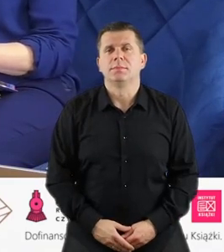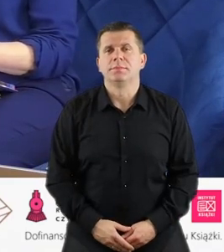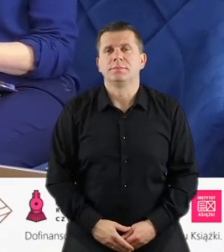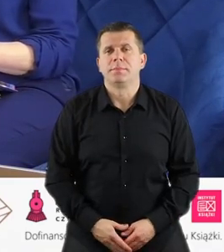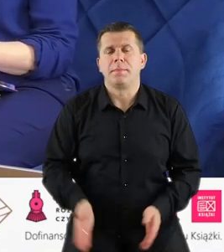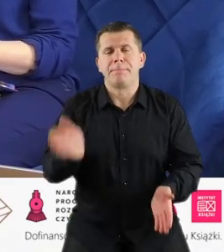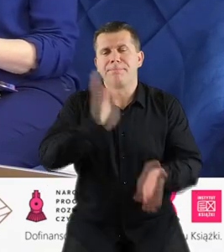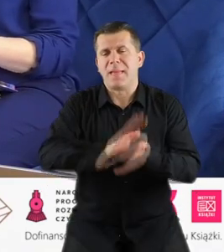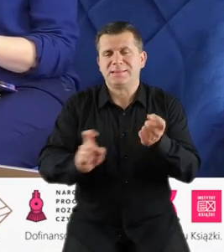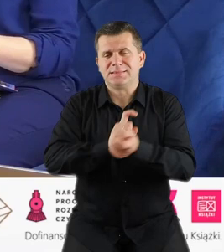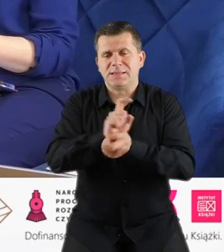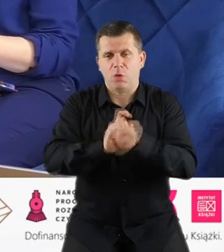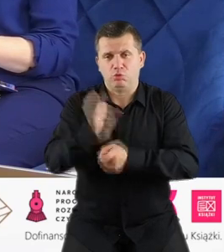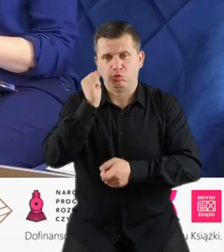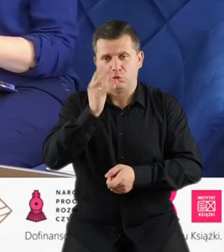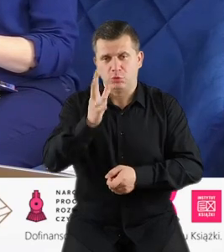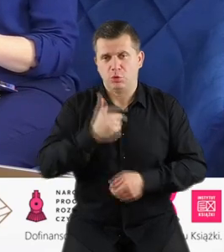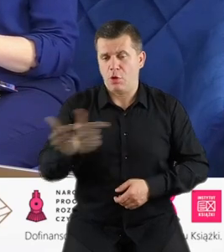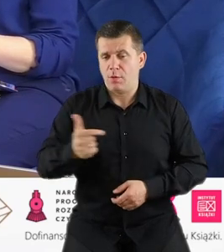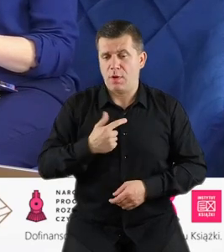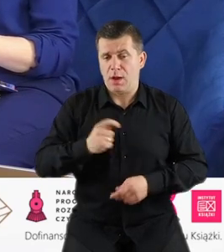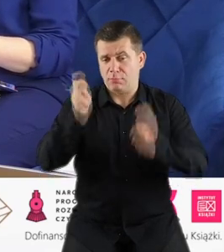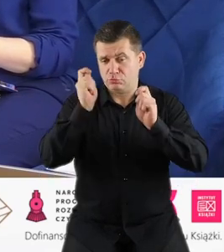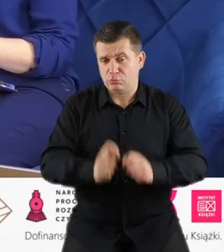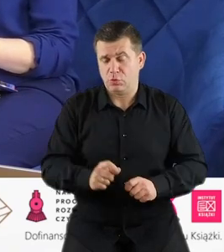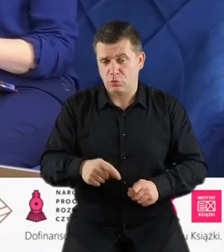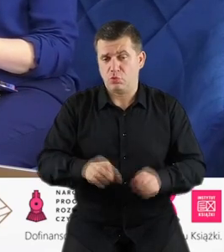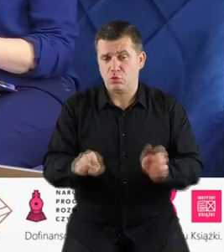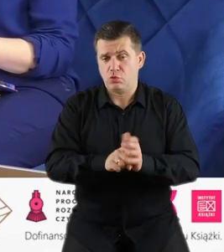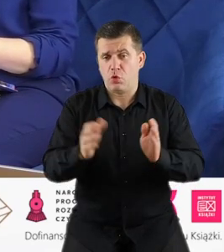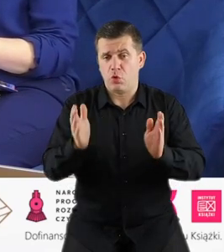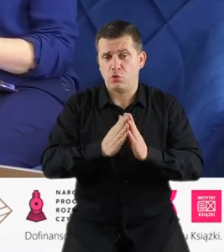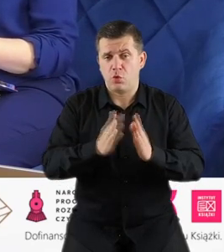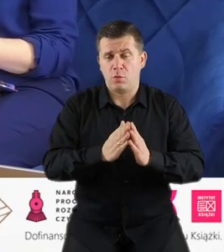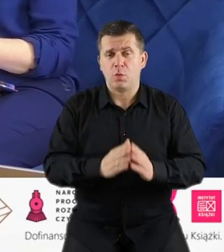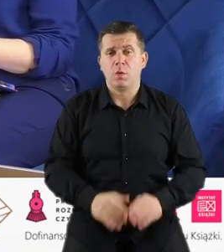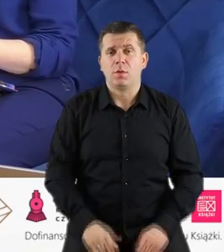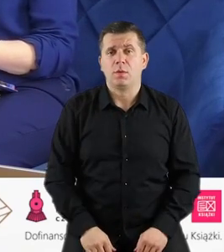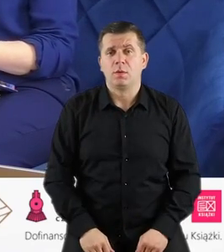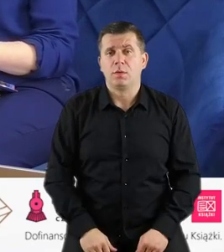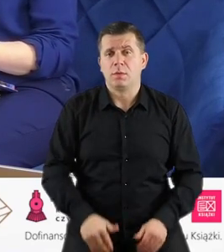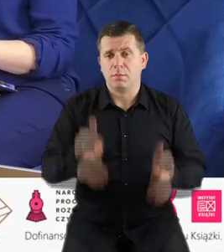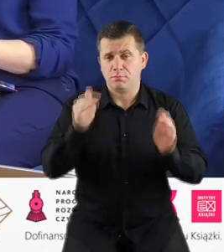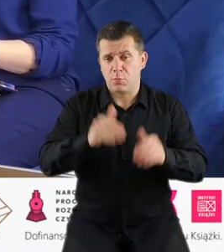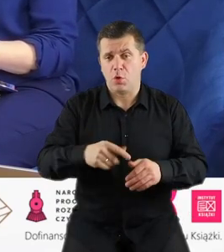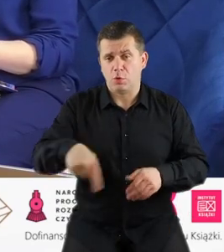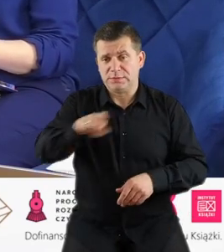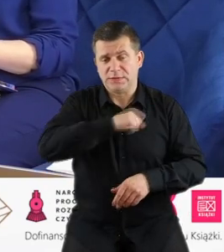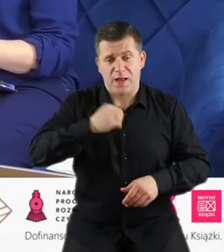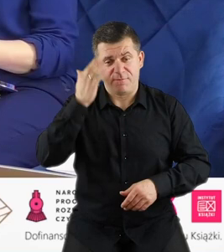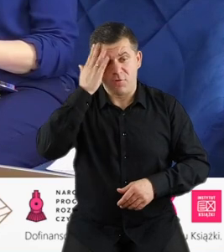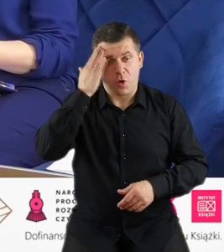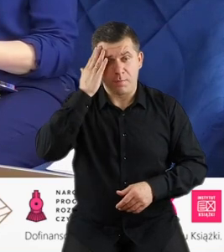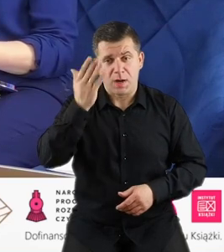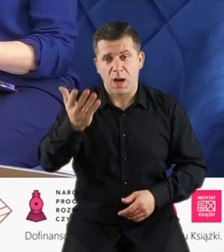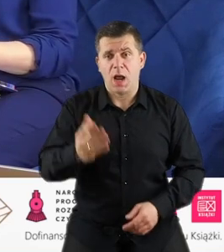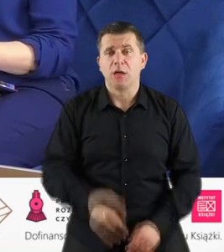tych codziennych obowiązków. No, dzisiaj przyjechałam do domu i sami możecie sobie Państwo